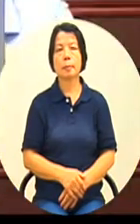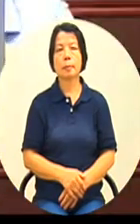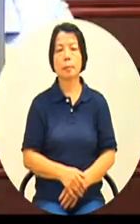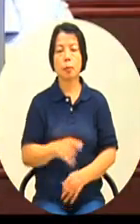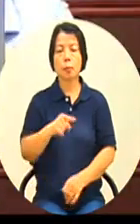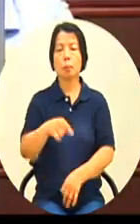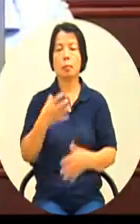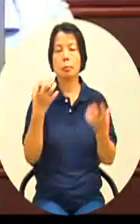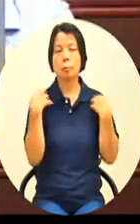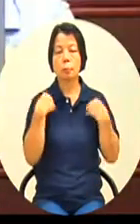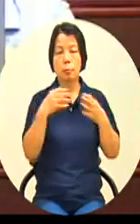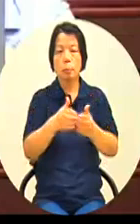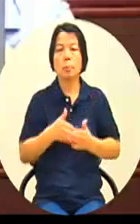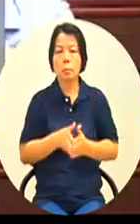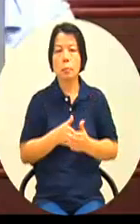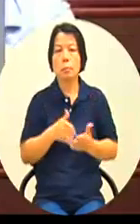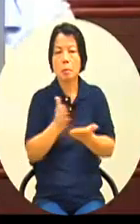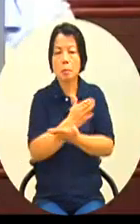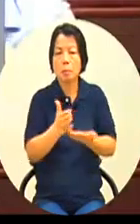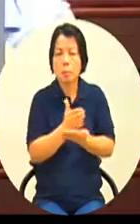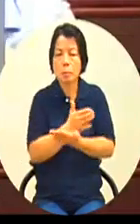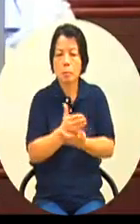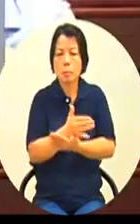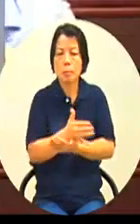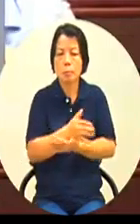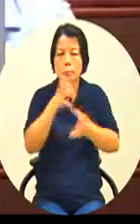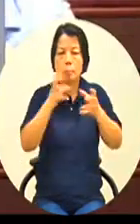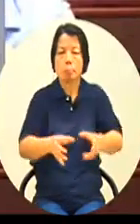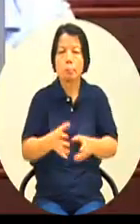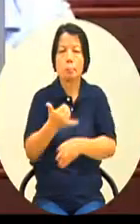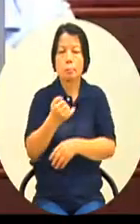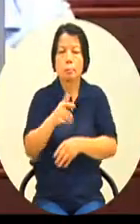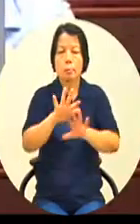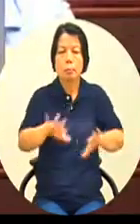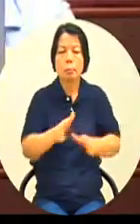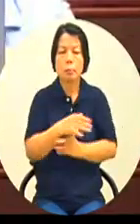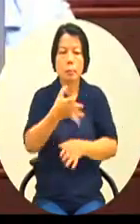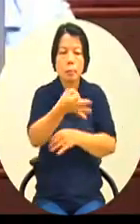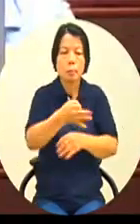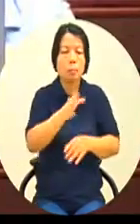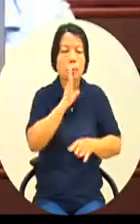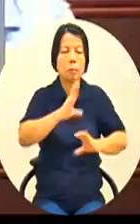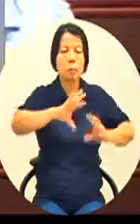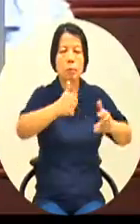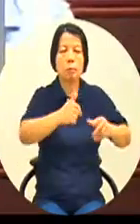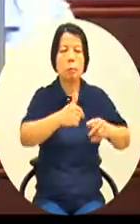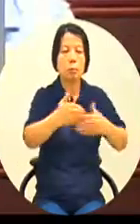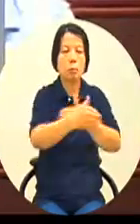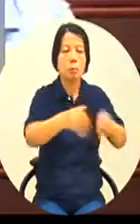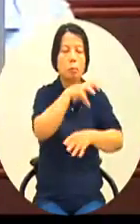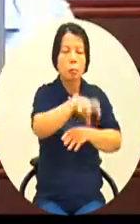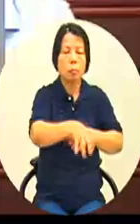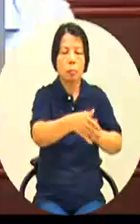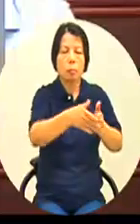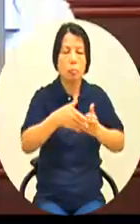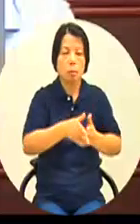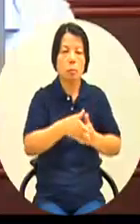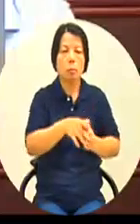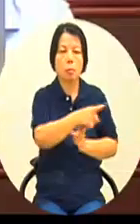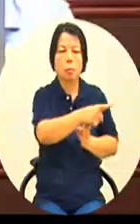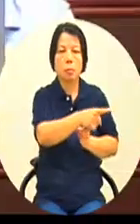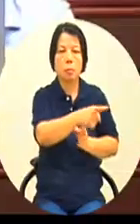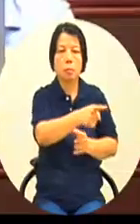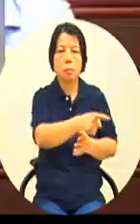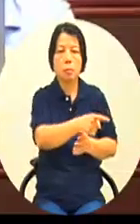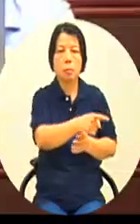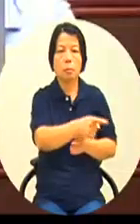迄个需求量有没有可行啦、啊，经费因为迄是国公局的建设嘛，所以我们要去争取国公局他们来编的这个预